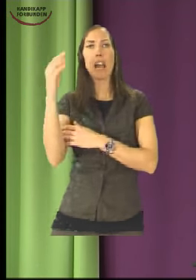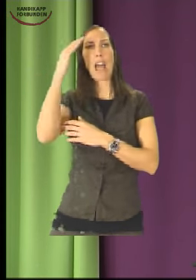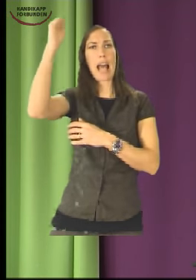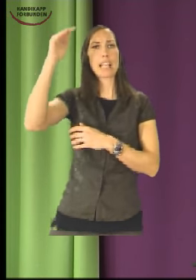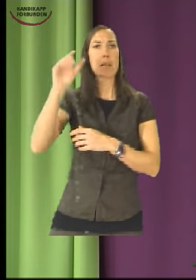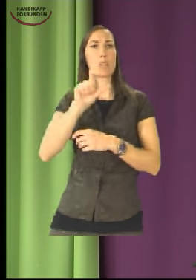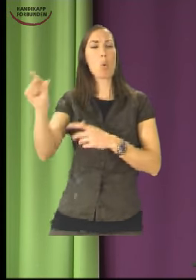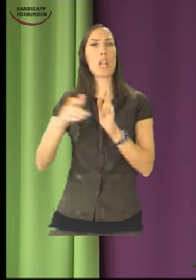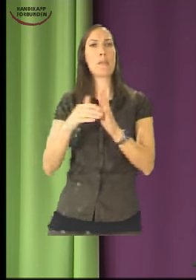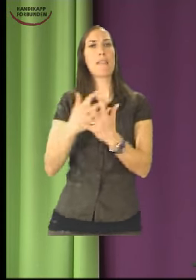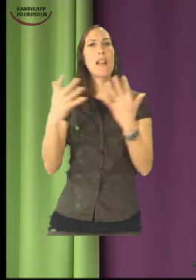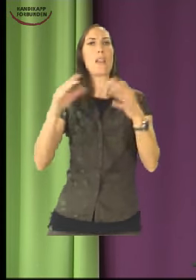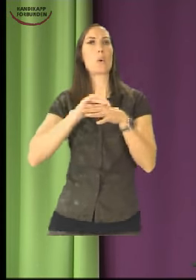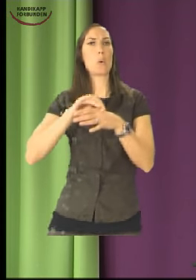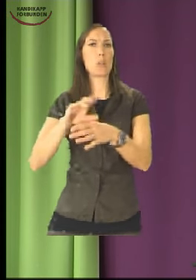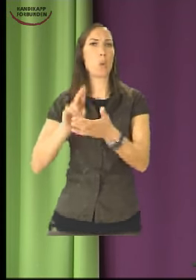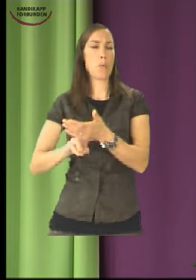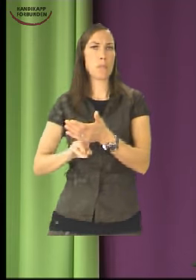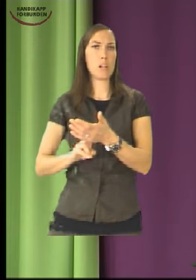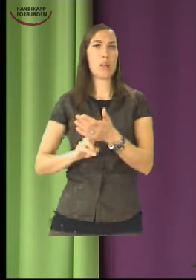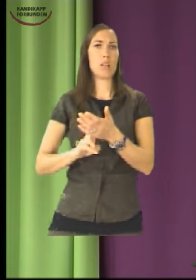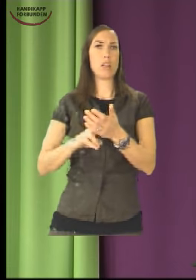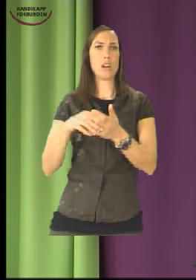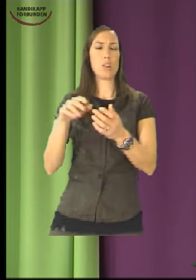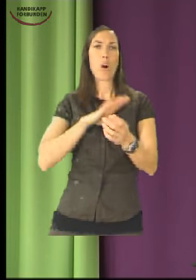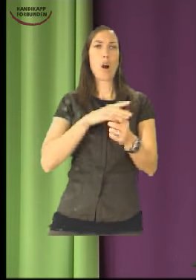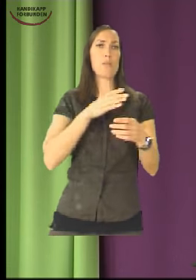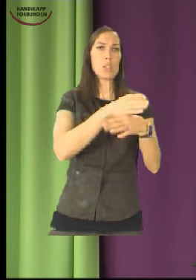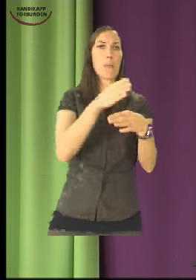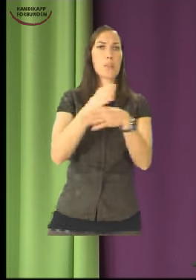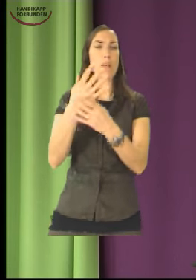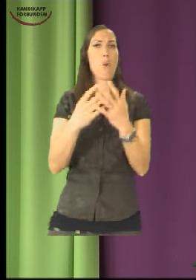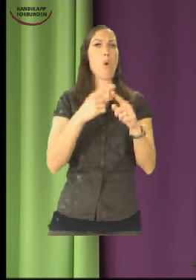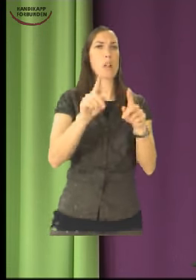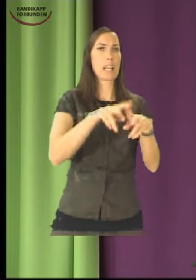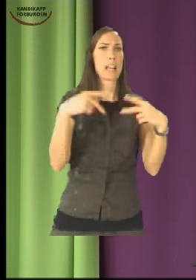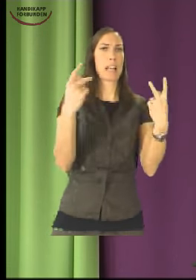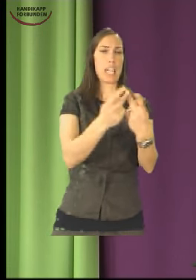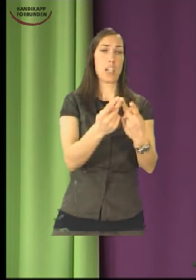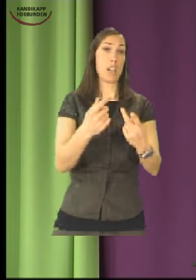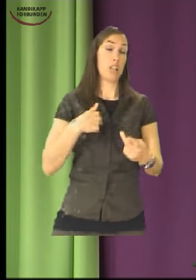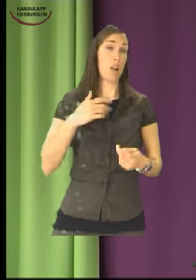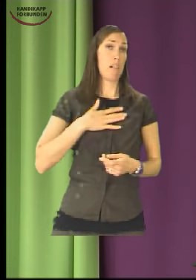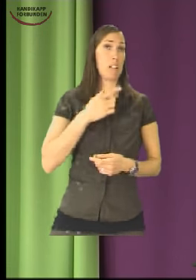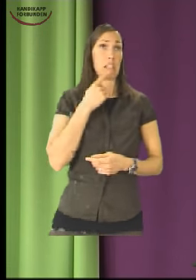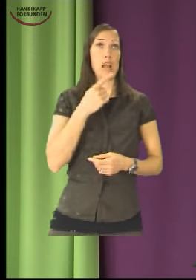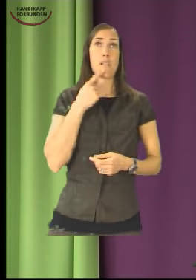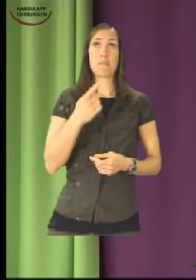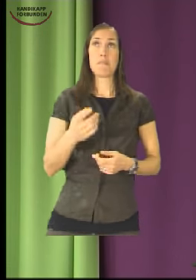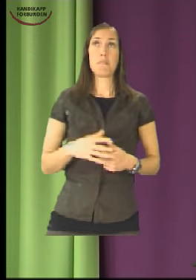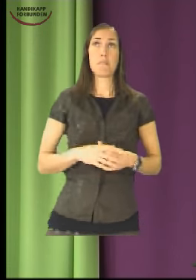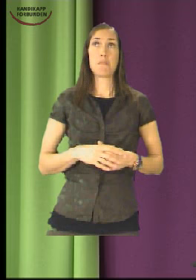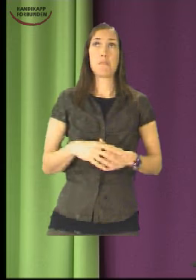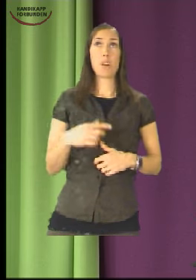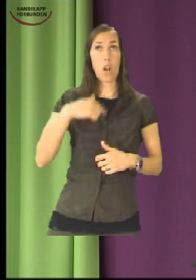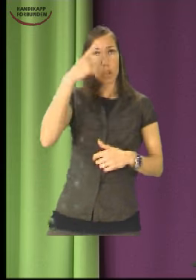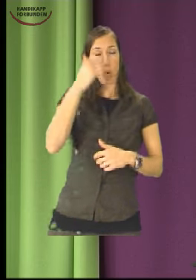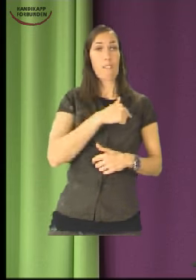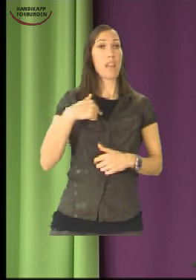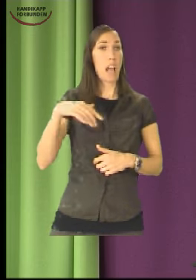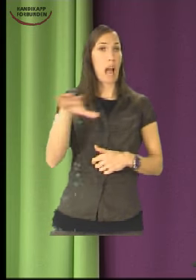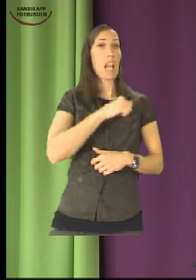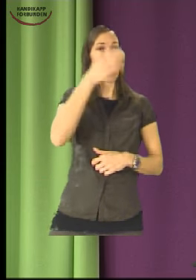multisjuka exempelvis. Som får flytta sig mellan. Så jag skulle säga att det är... Jag tror alla vi skulle kunna ta till oss